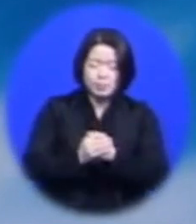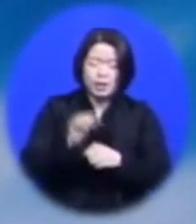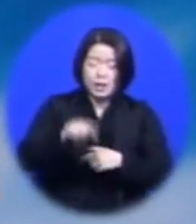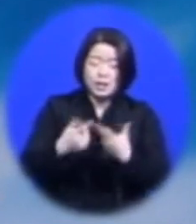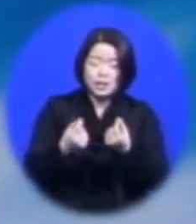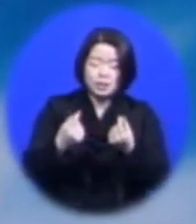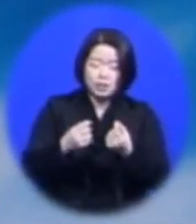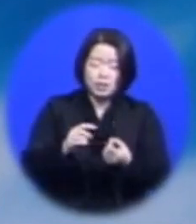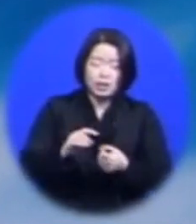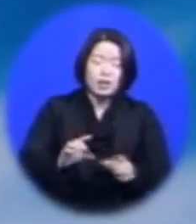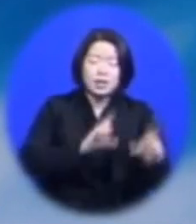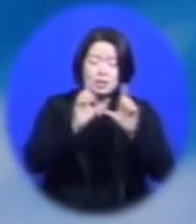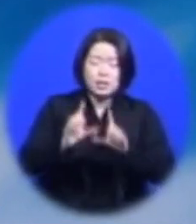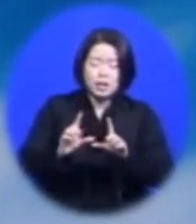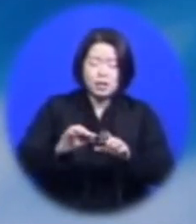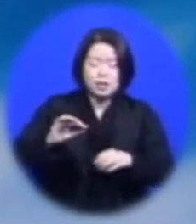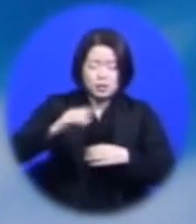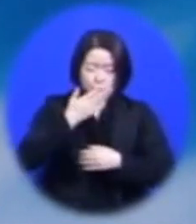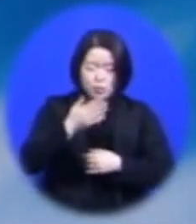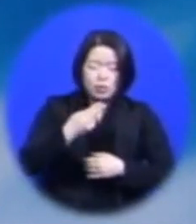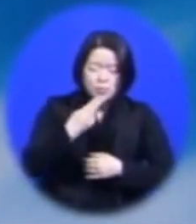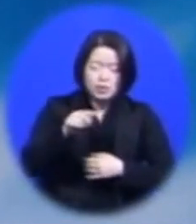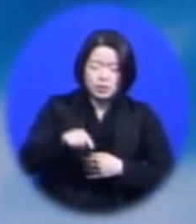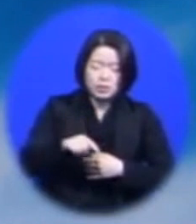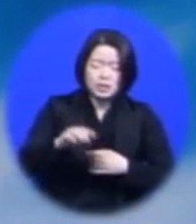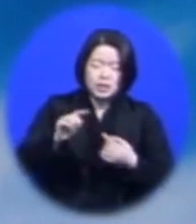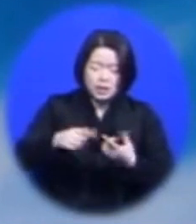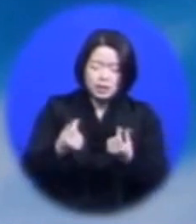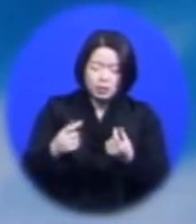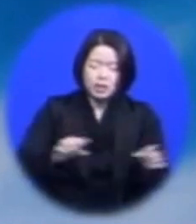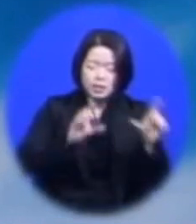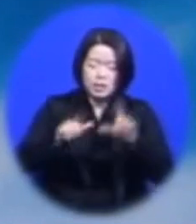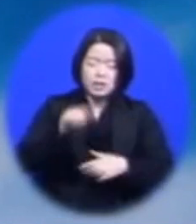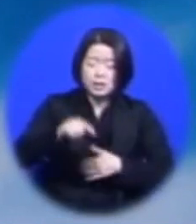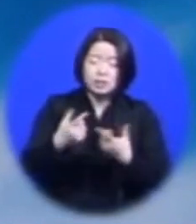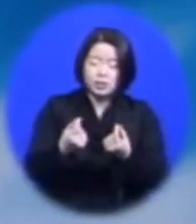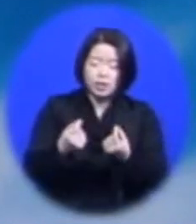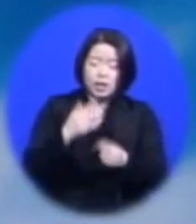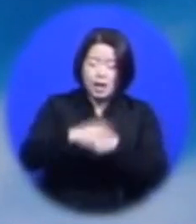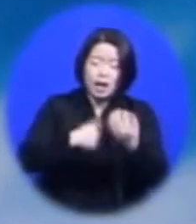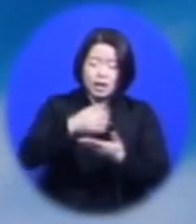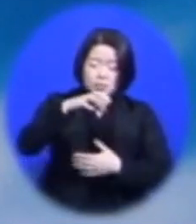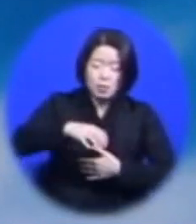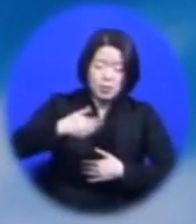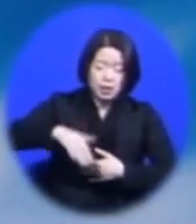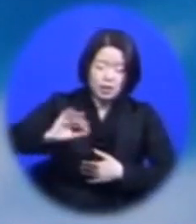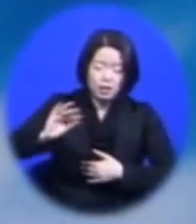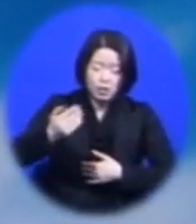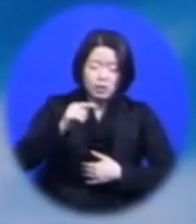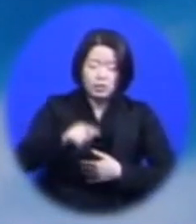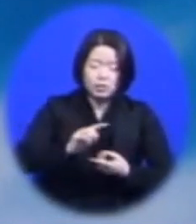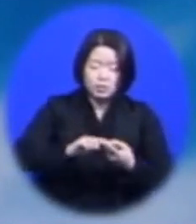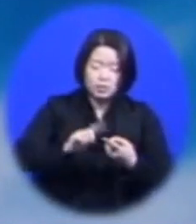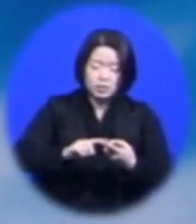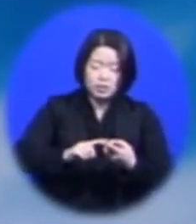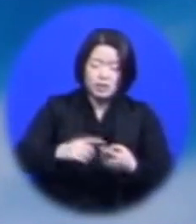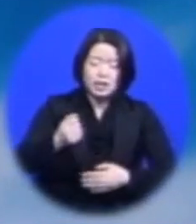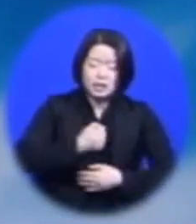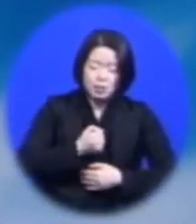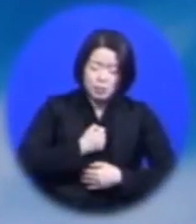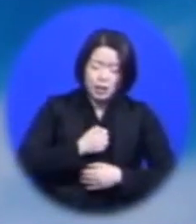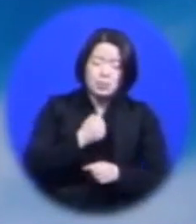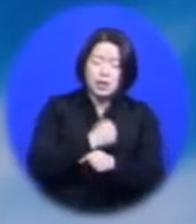이렇게밖에 살 수 없는 건지, 이렇게 살다가 그렇게 하나님 앞에 가게 되는 건지